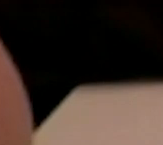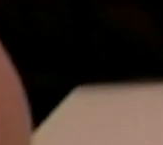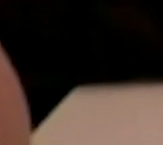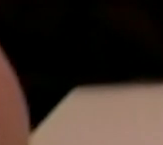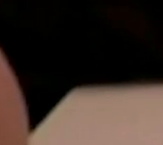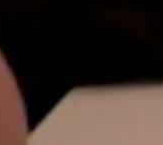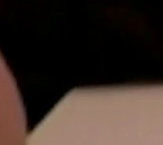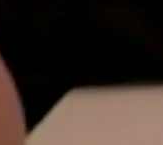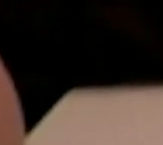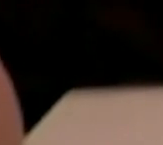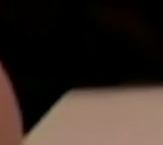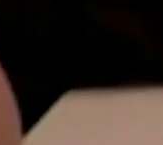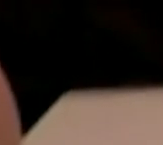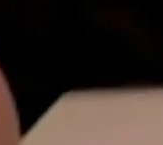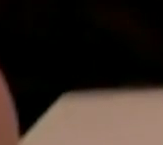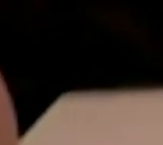לשכוח, מה עשיתי